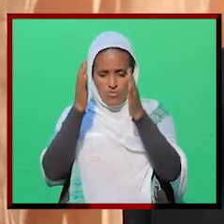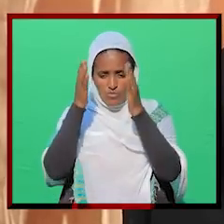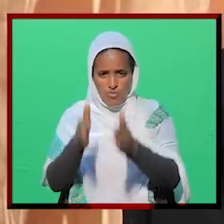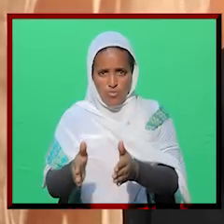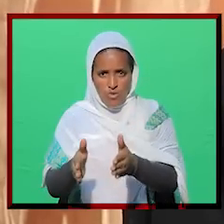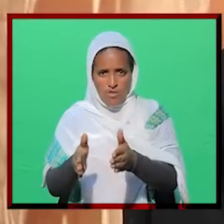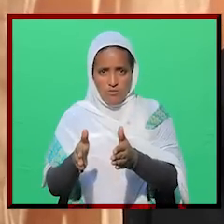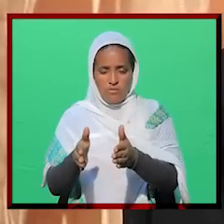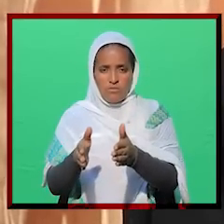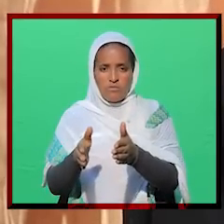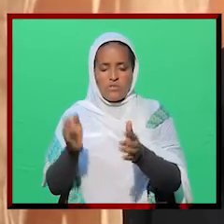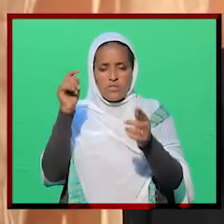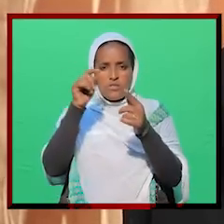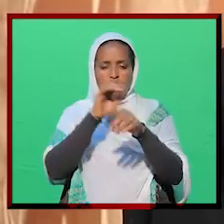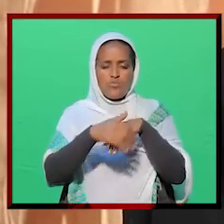ጸጋዎችና ጸጋዎች ራሱ